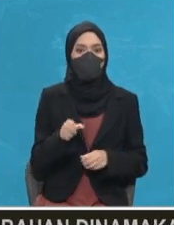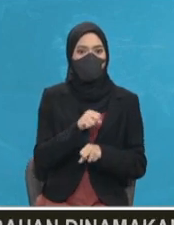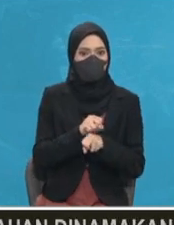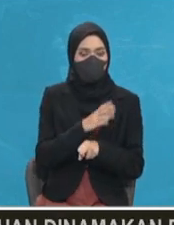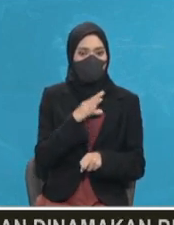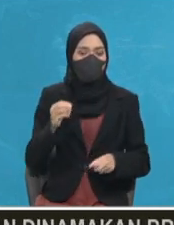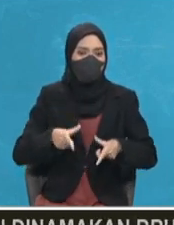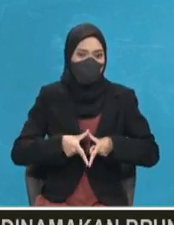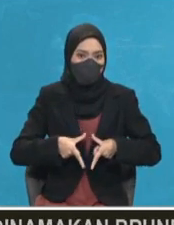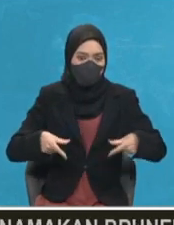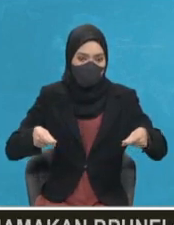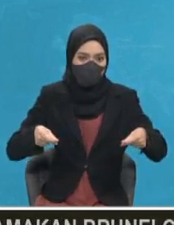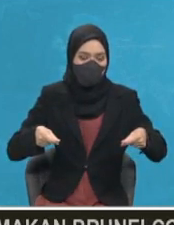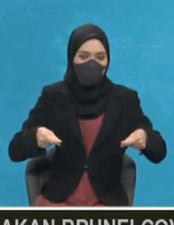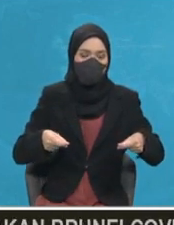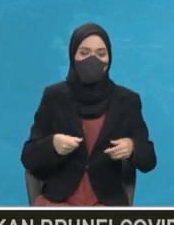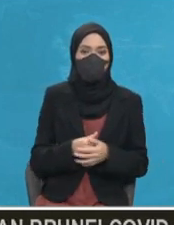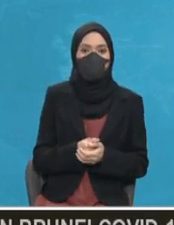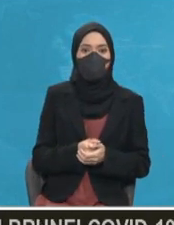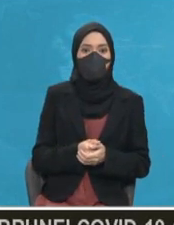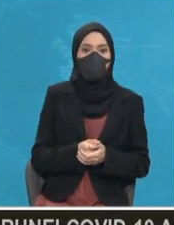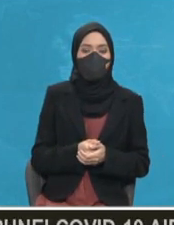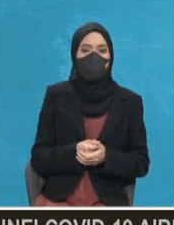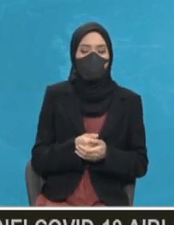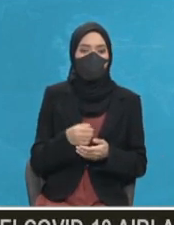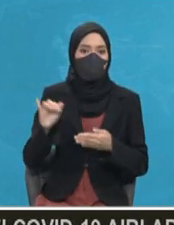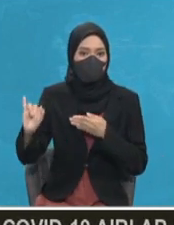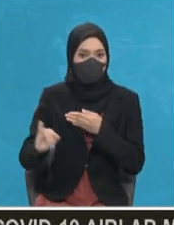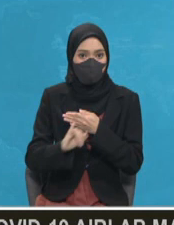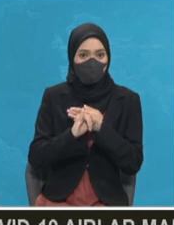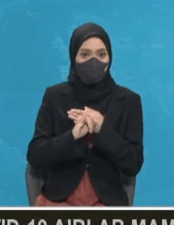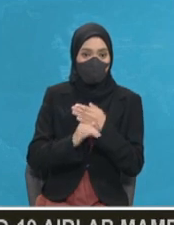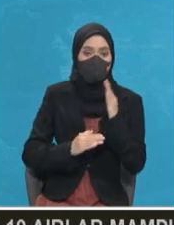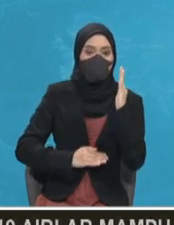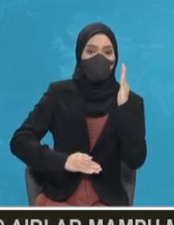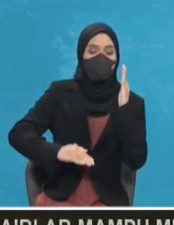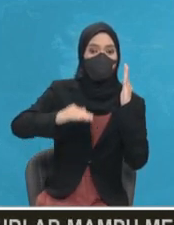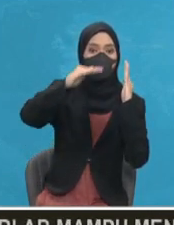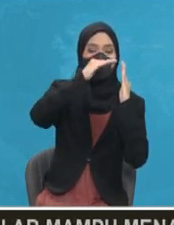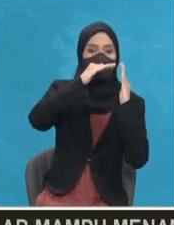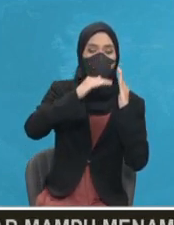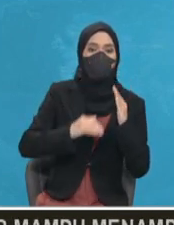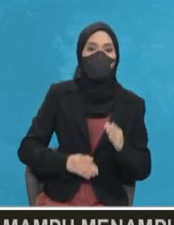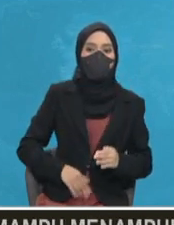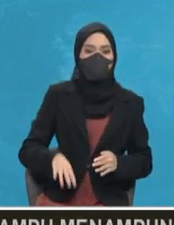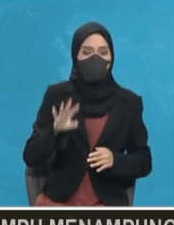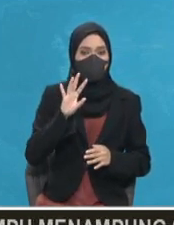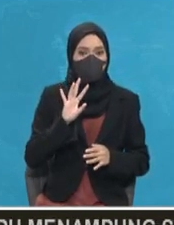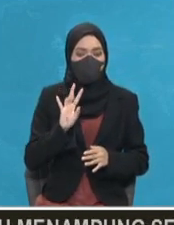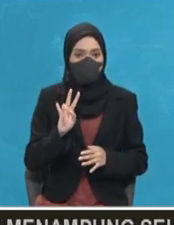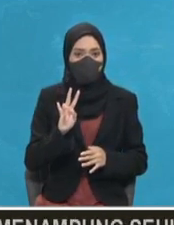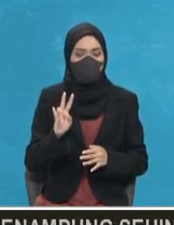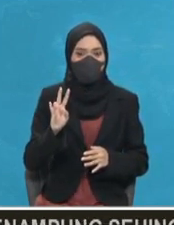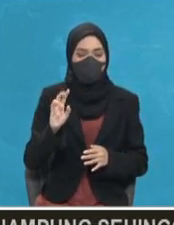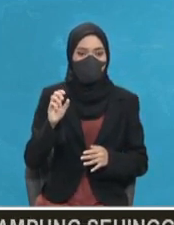lounge Hai bagiin populer jumlah nilai menunjukkan peningkatan kepada 723 perpuluhan 2